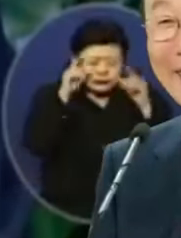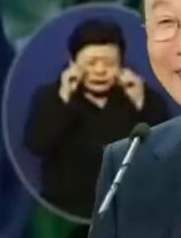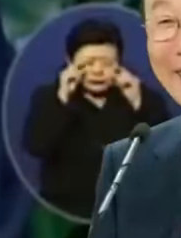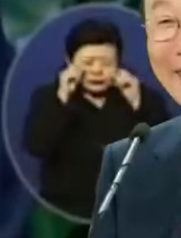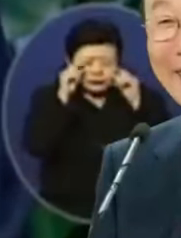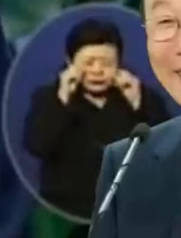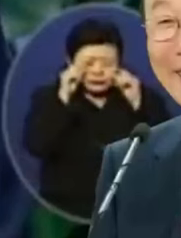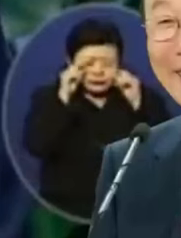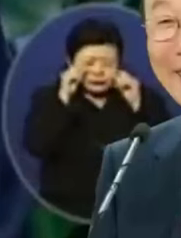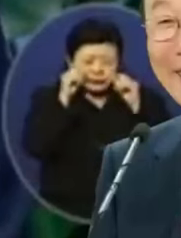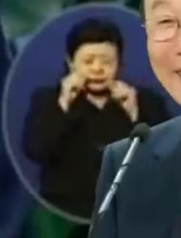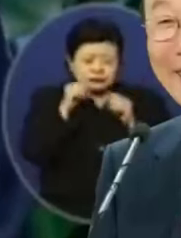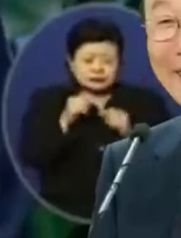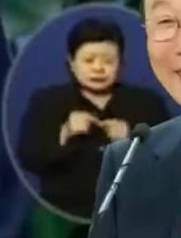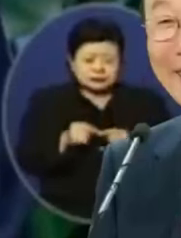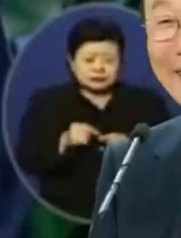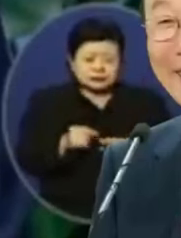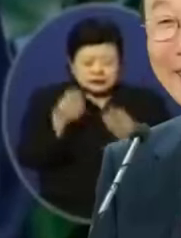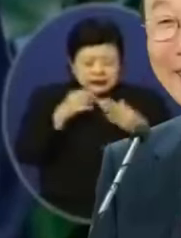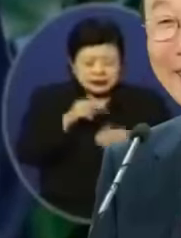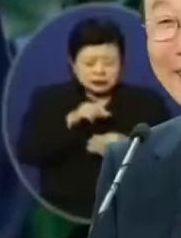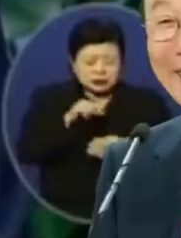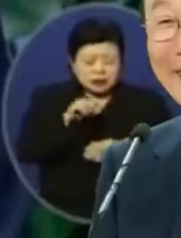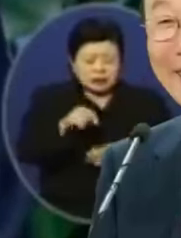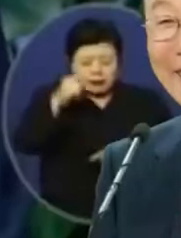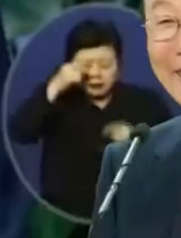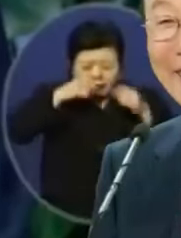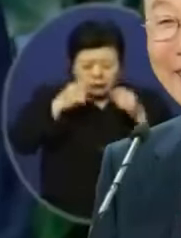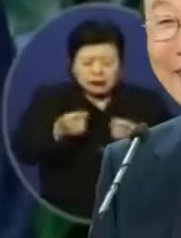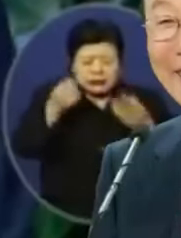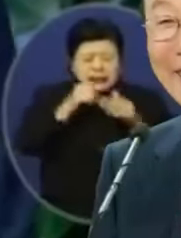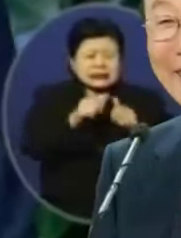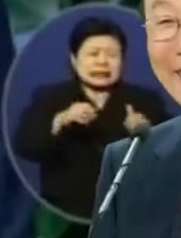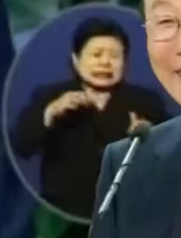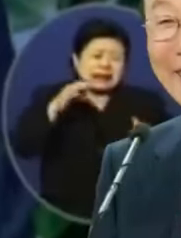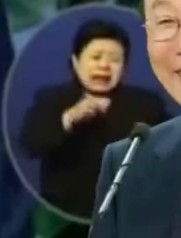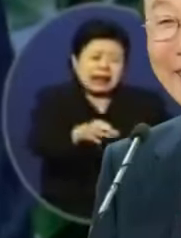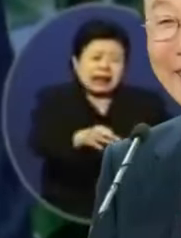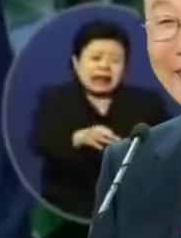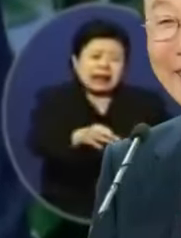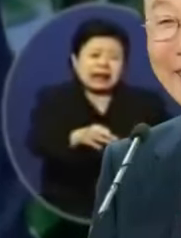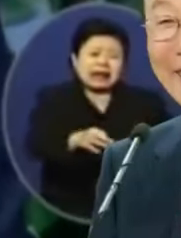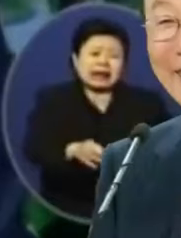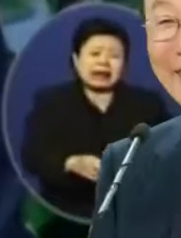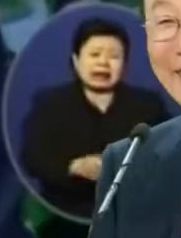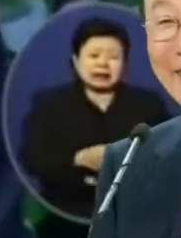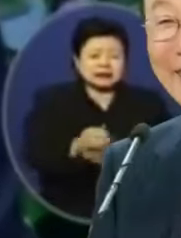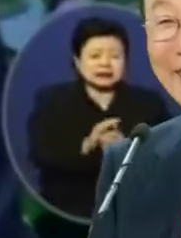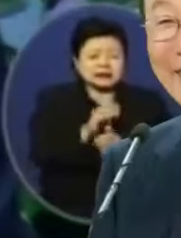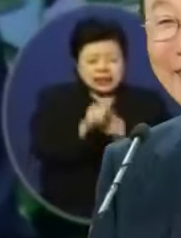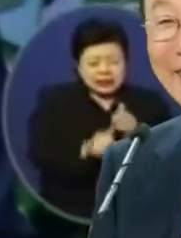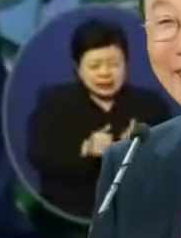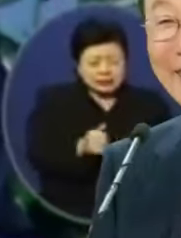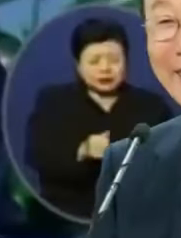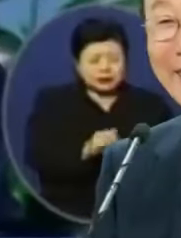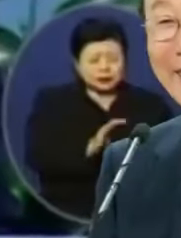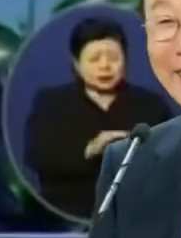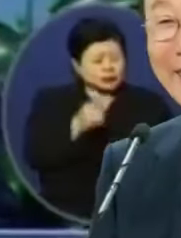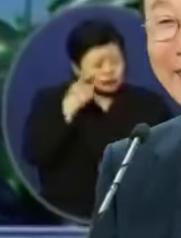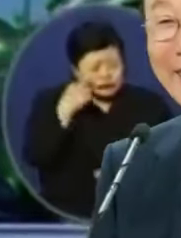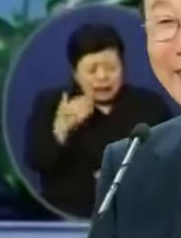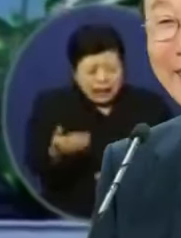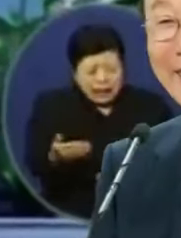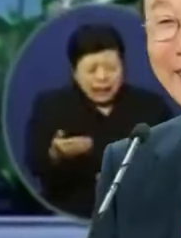잤습니다. 사자굴 앞에서 울음 섞인 소리로 다니엘아, 네가 그렇게 섬기던 하나님이 너를 보호해